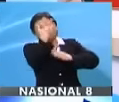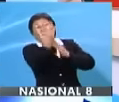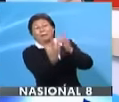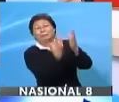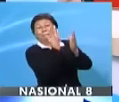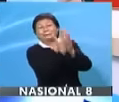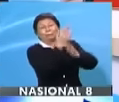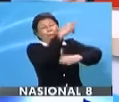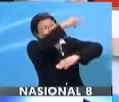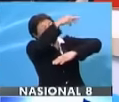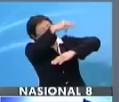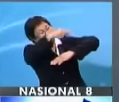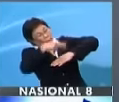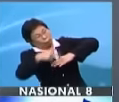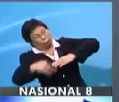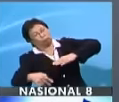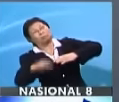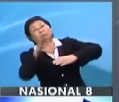jam.